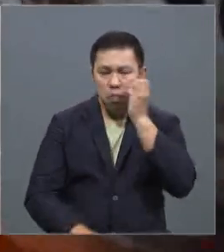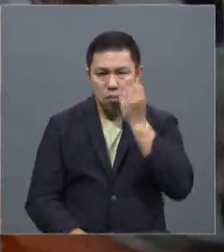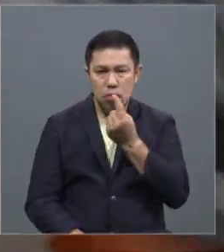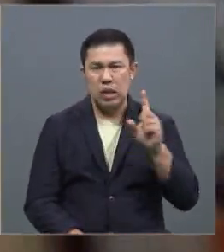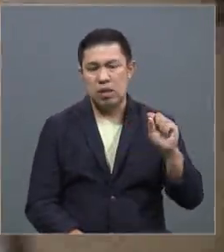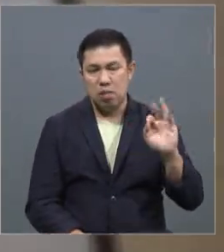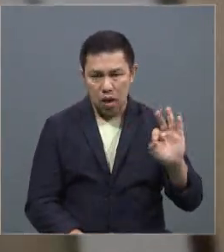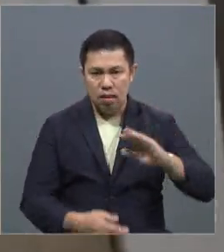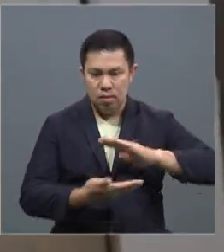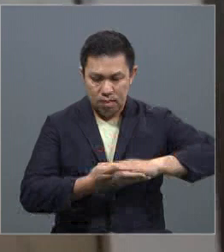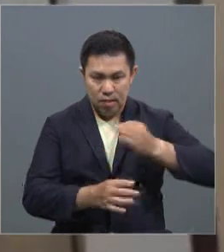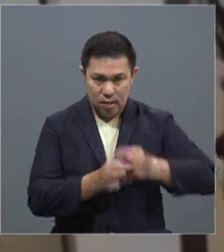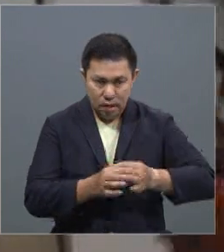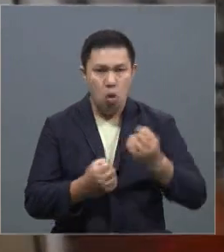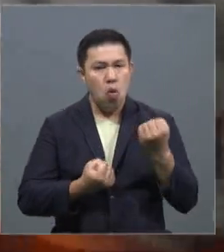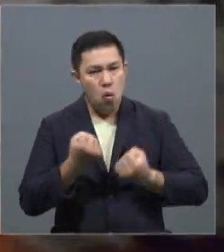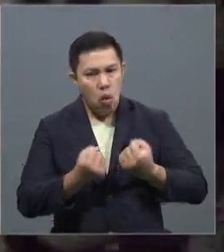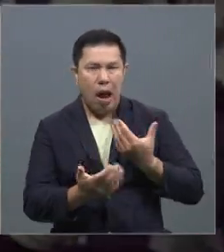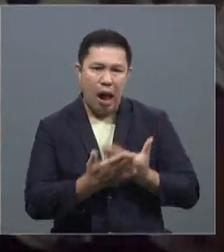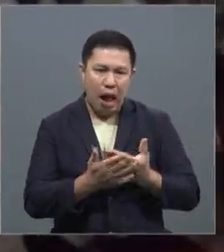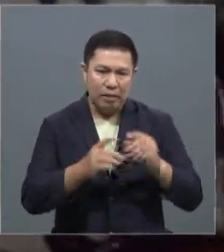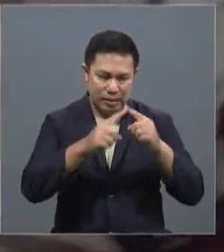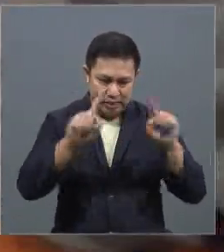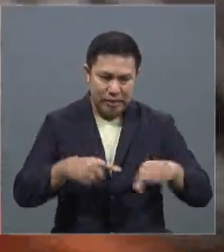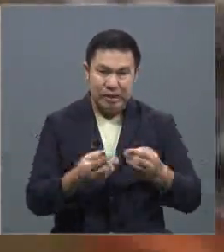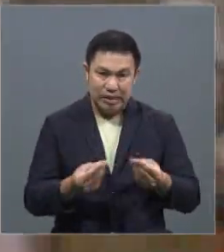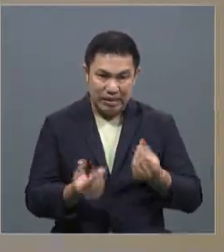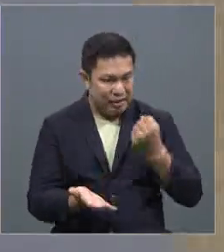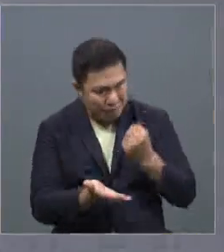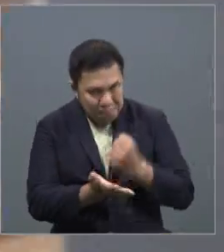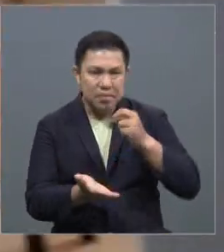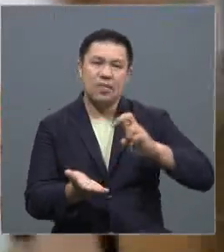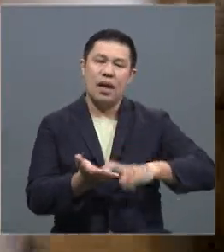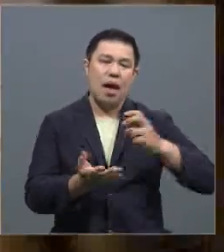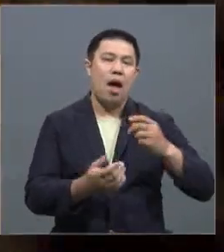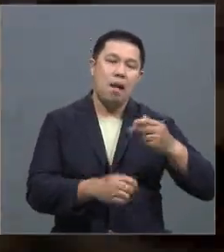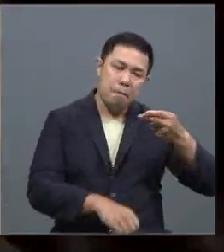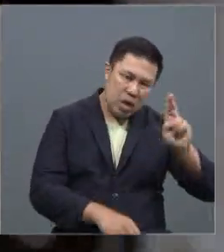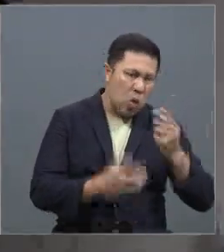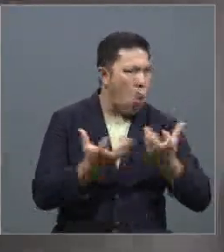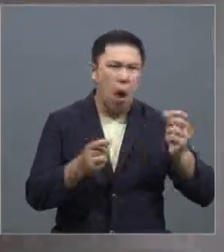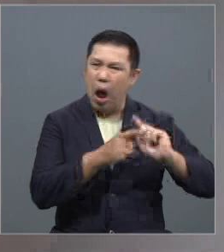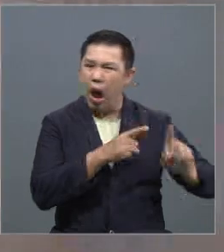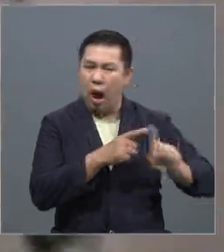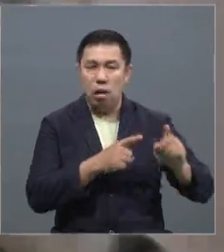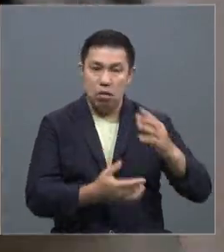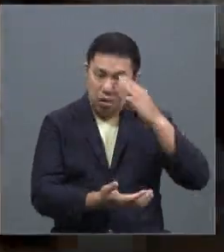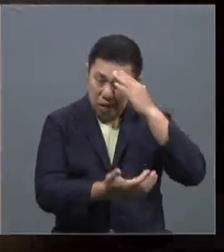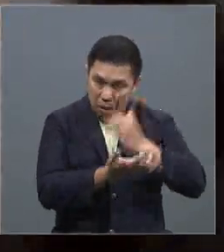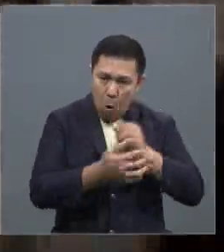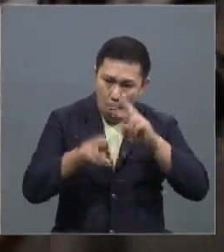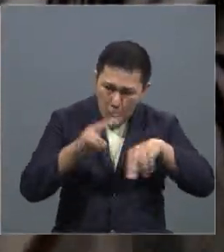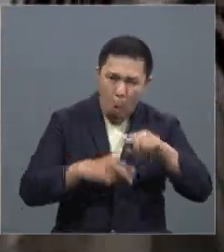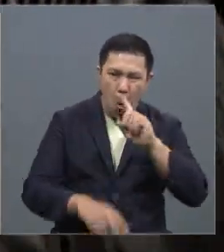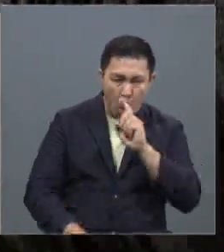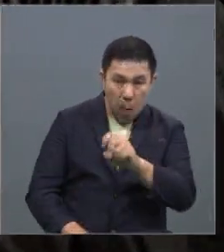สมุดบัญชีธนาคารรถยนต์เงินสดฉนดที่ดินอาวุธปืนและทรัพย์สินอื่นๆจากการตรวจสอบเพิ่มเติมพบว่าตั้งแต่ตุลาคมปี